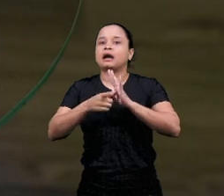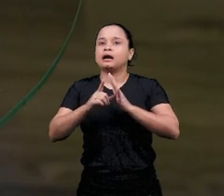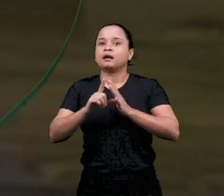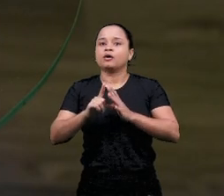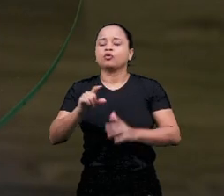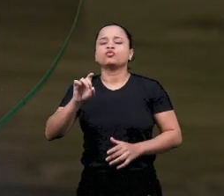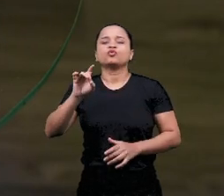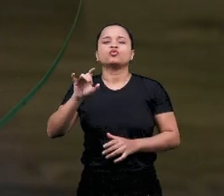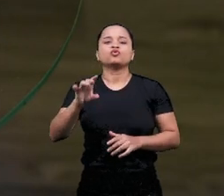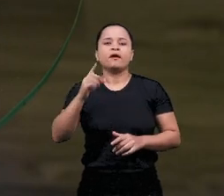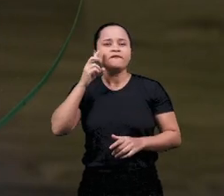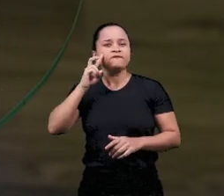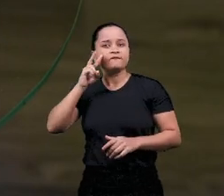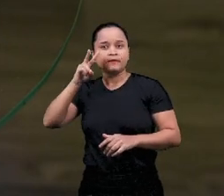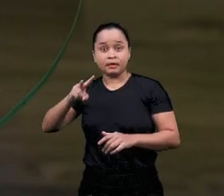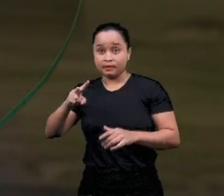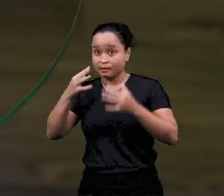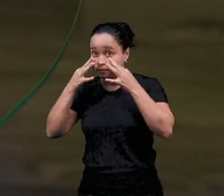mettre la position